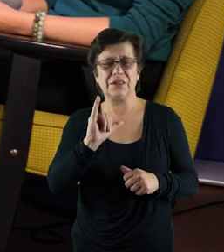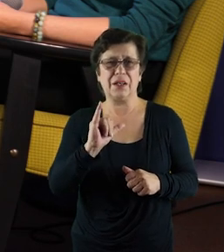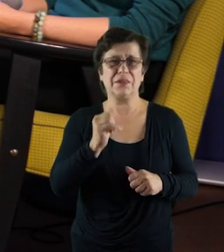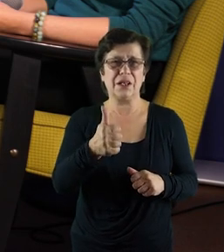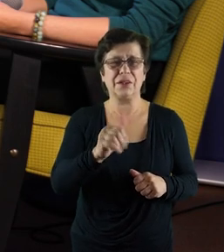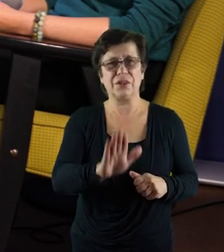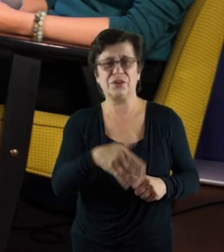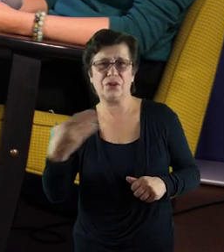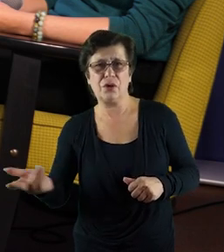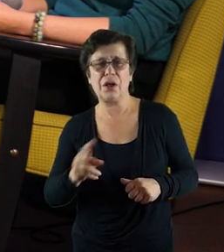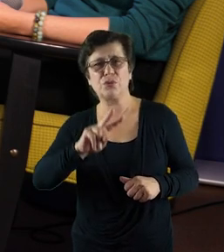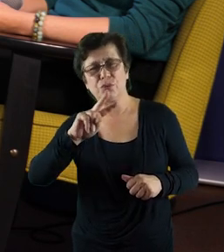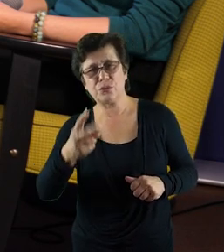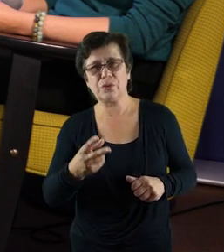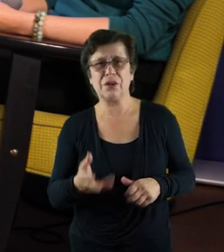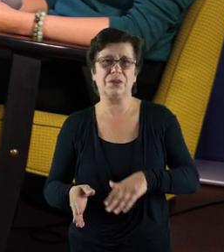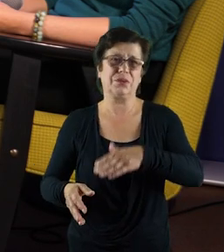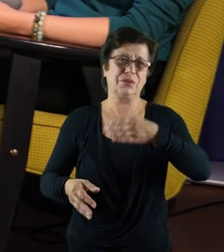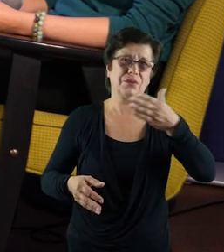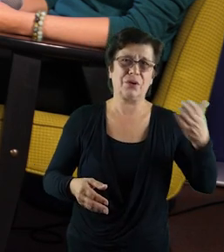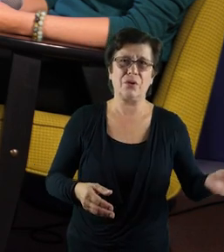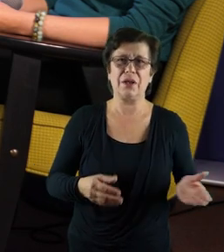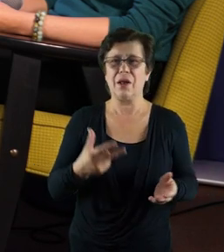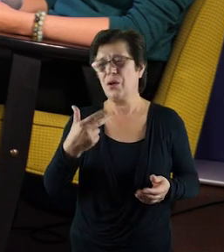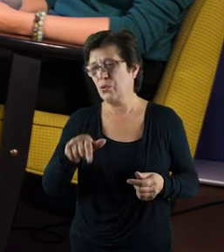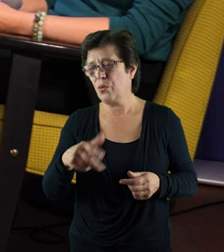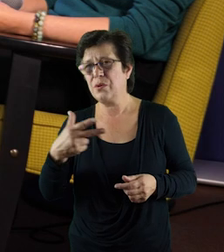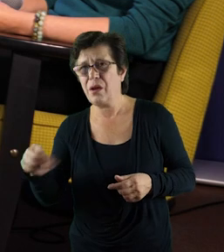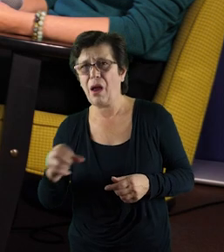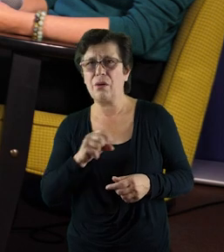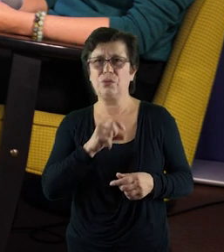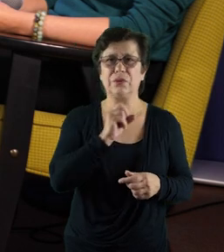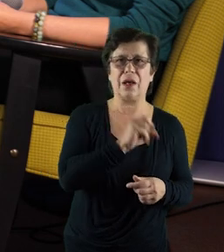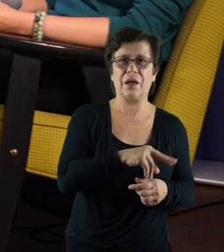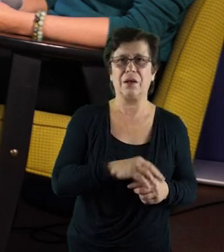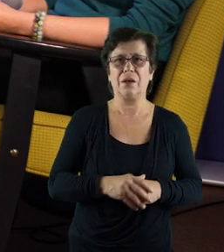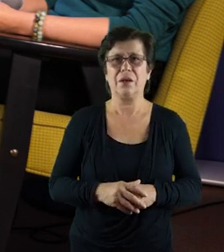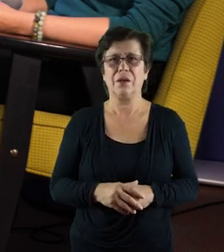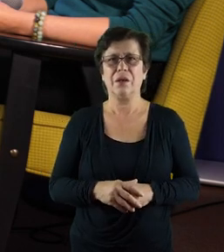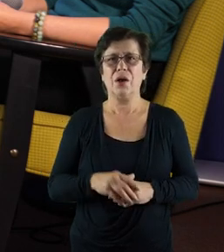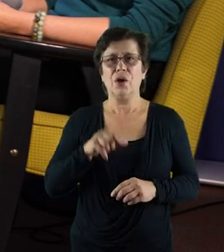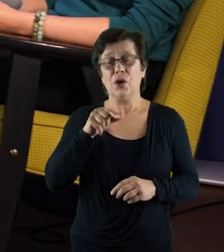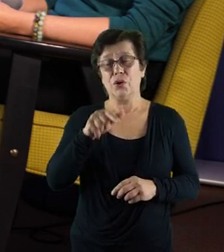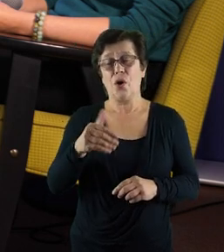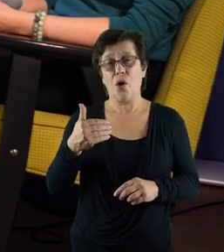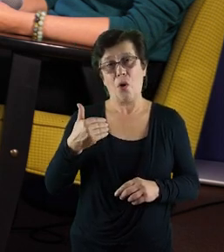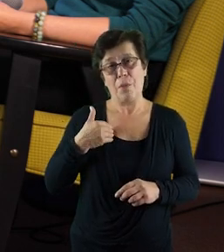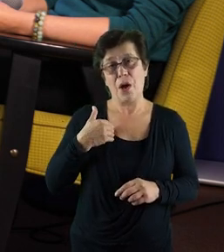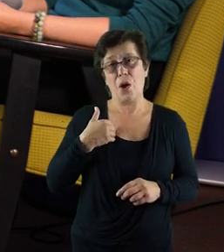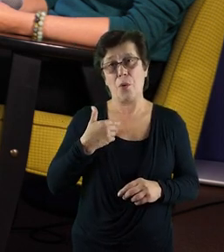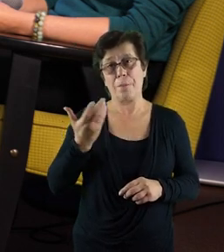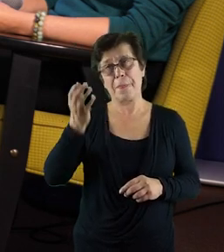nie uznaje, ale z drugiej strony brnął w to. Czy to był na pewno poeta taki areligijny i